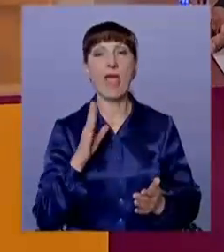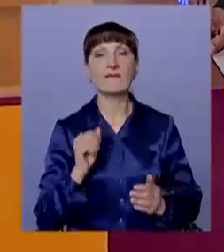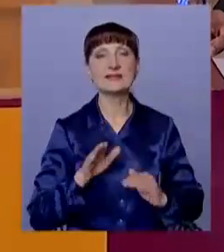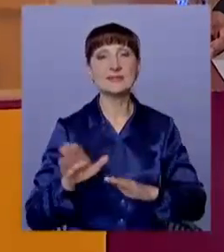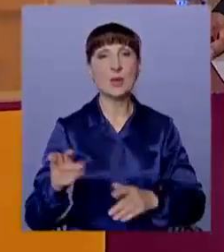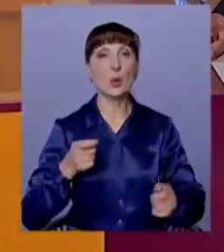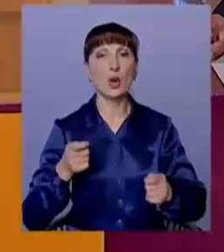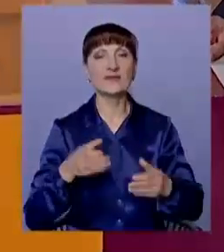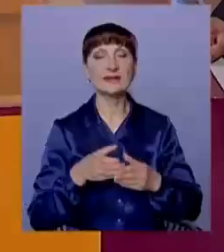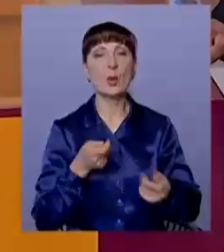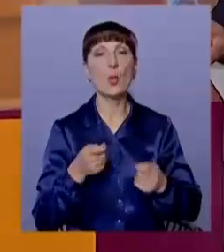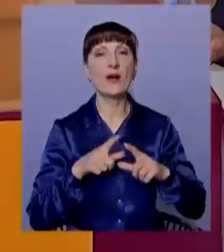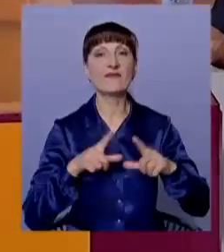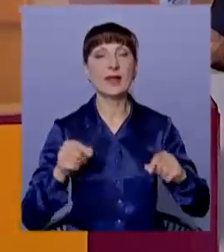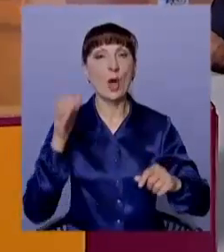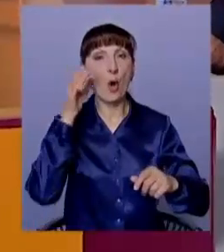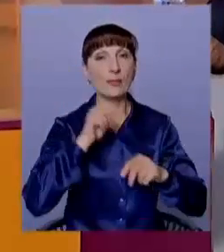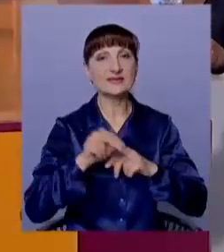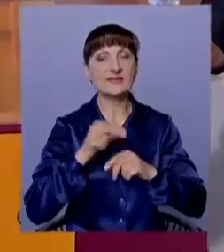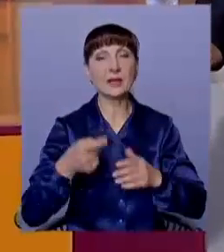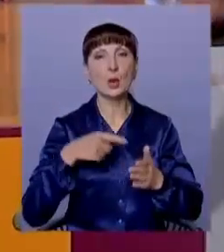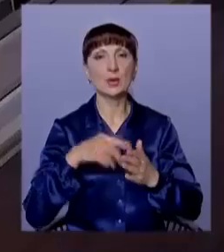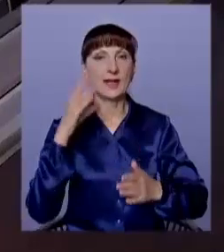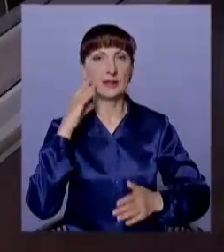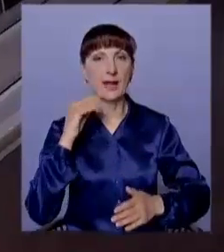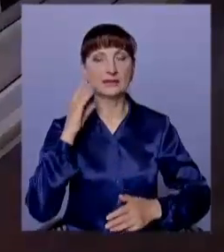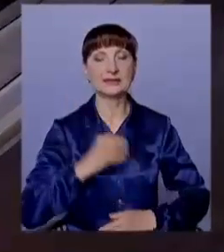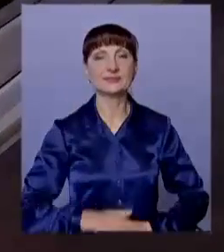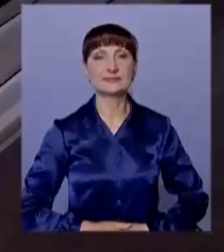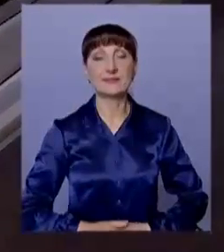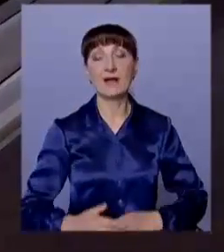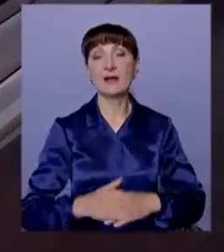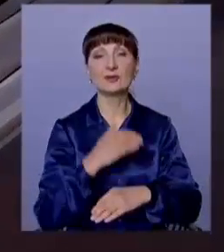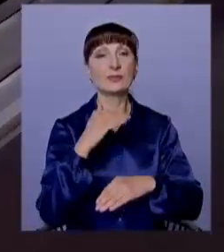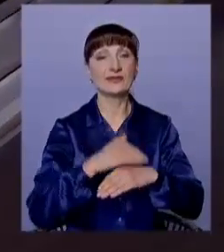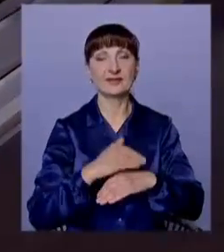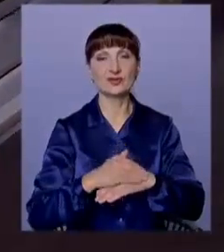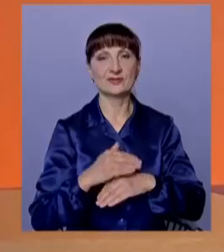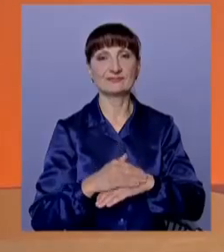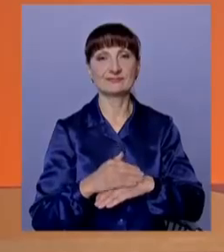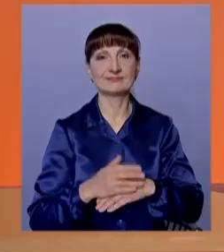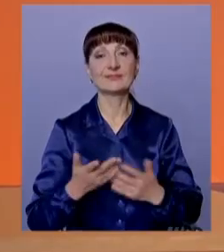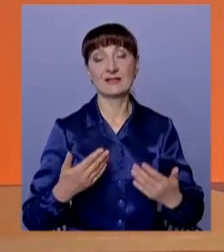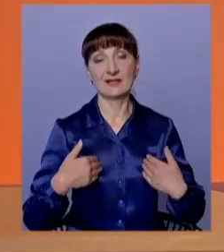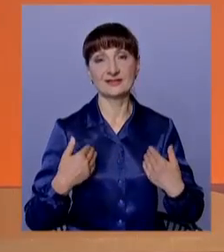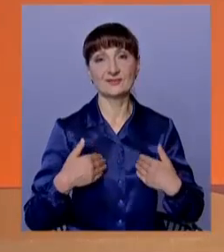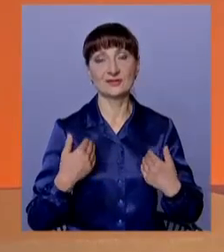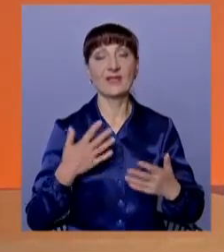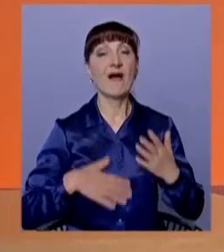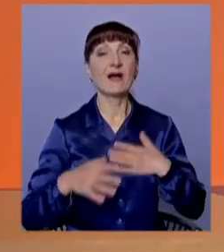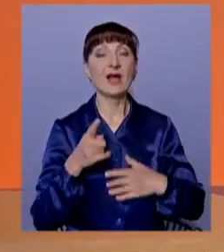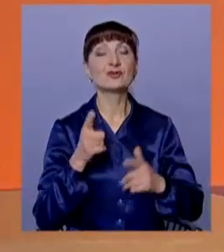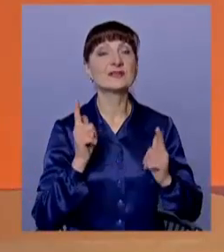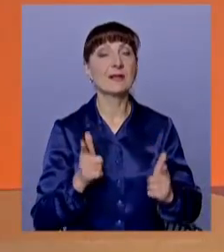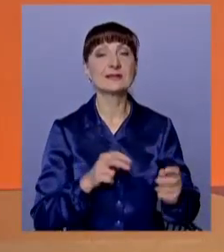заместитель руководителя управления образования города Алматы. Добрый вечер. Здравствуйте. Рад, что согласились ответить